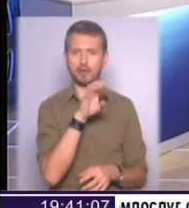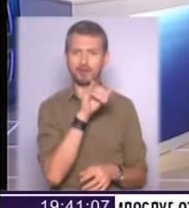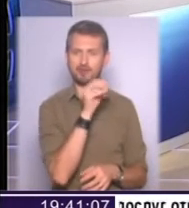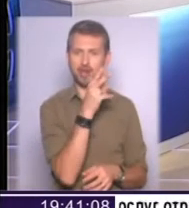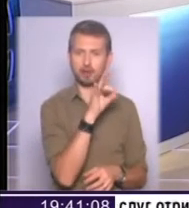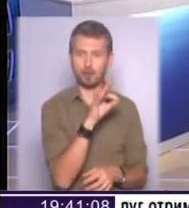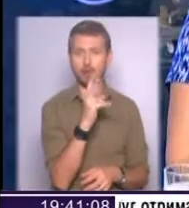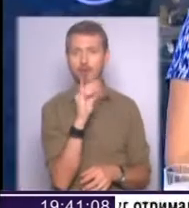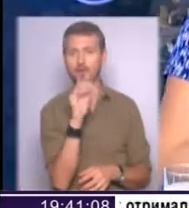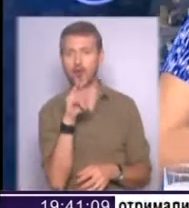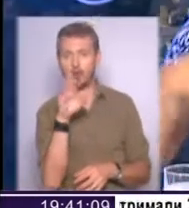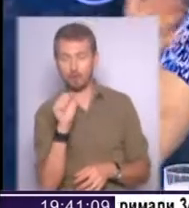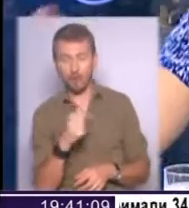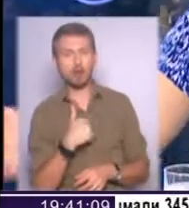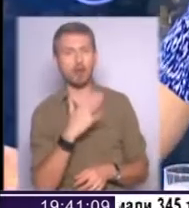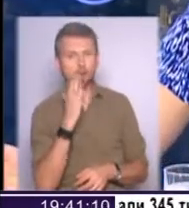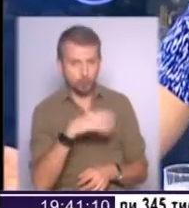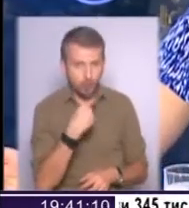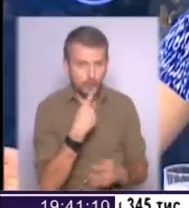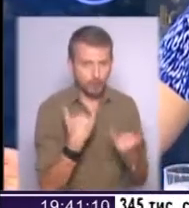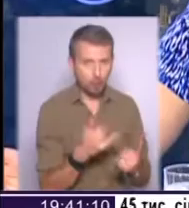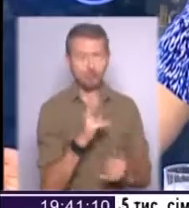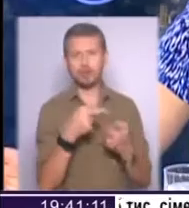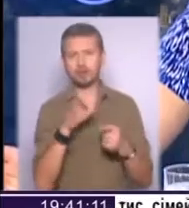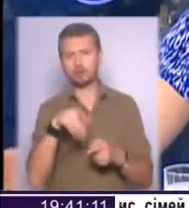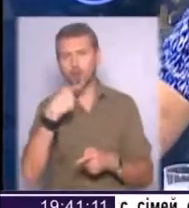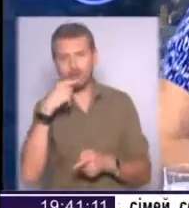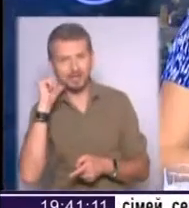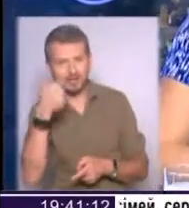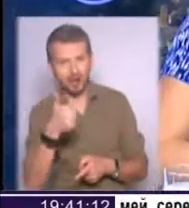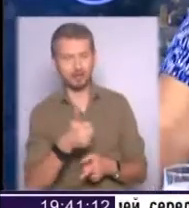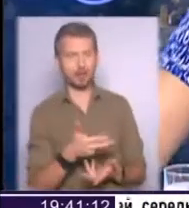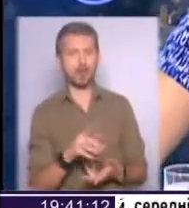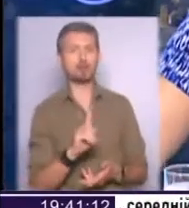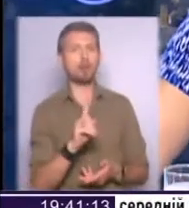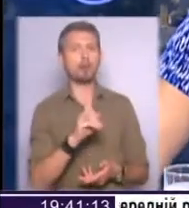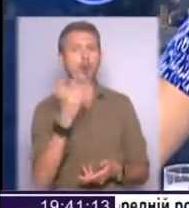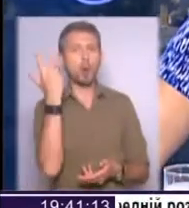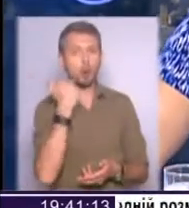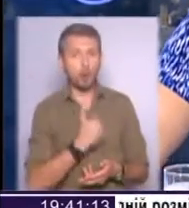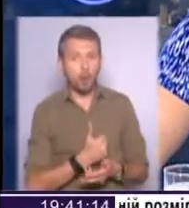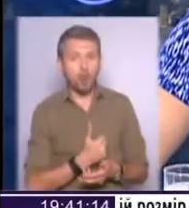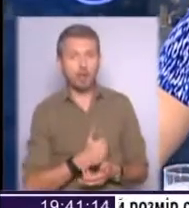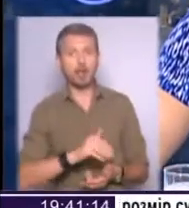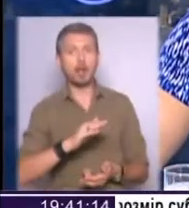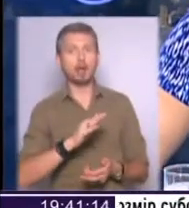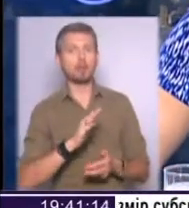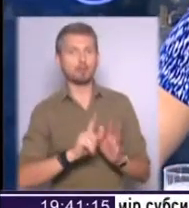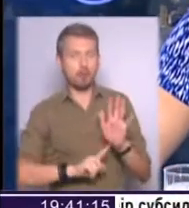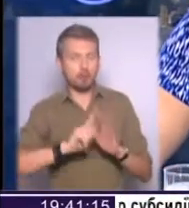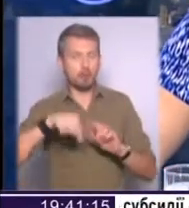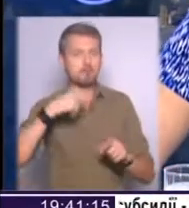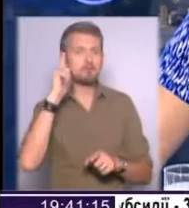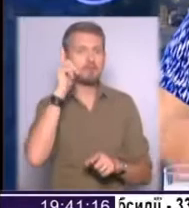буду це говорити сьогодні, і хтось інший це буде говорити завтра, і післязавтра, щоб коли прийшло після-післязавтра, це вже